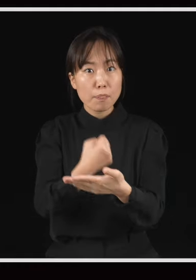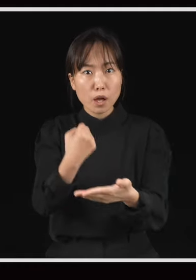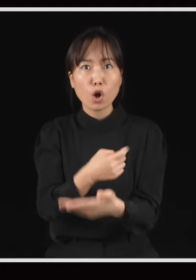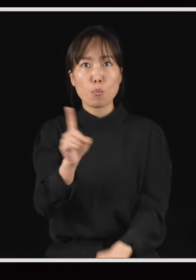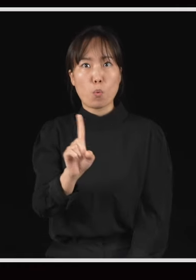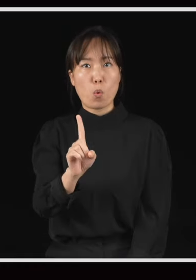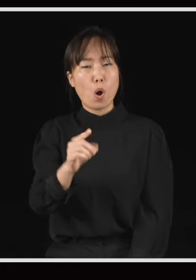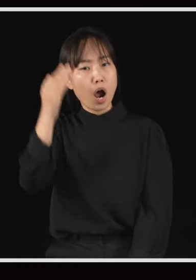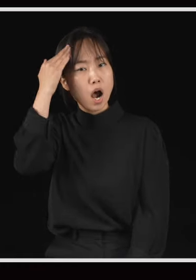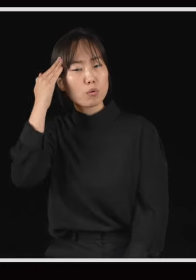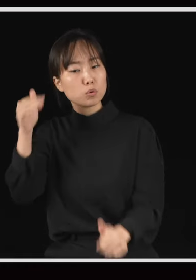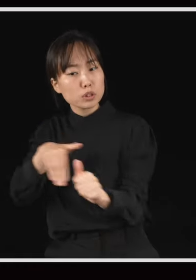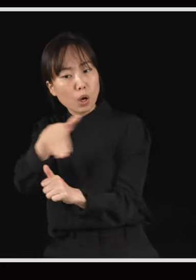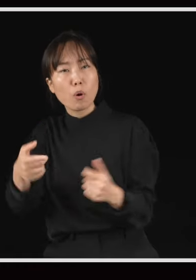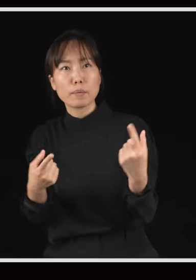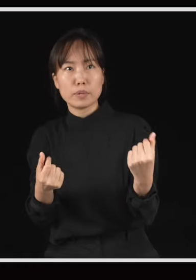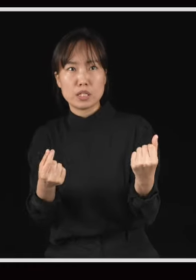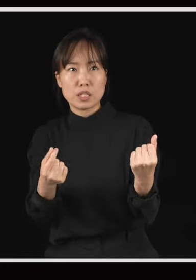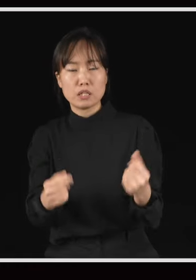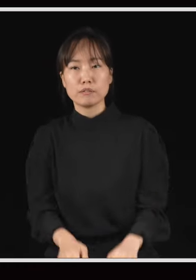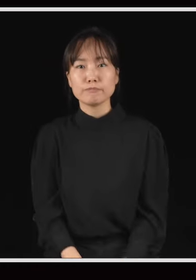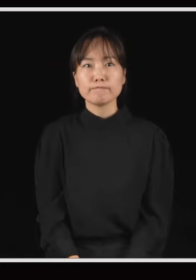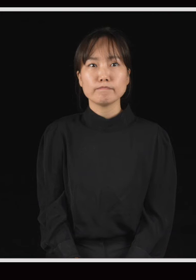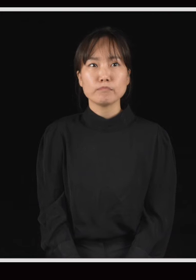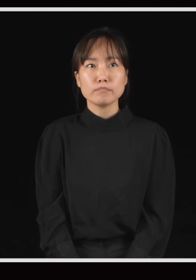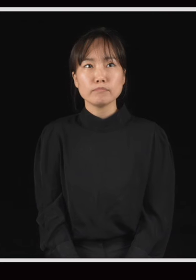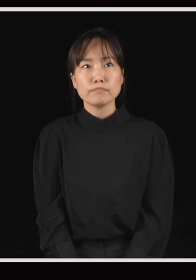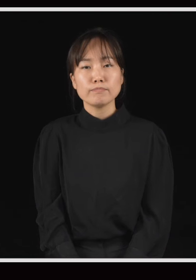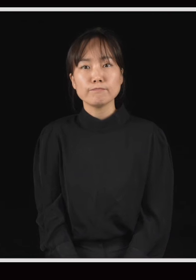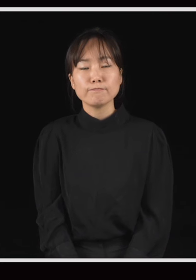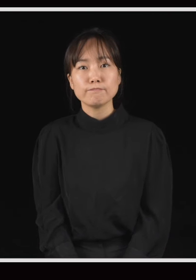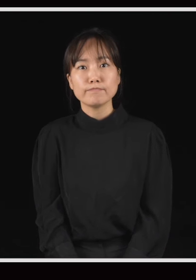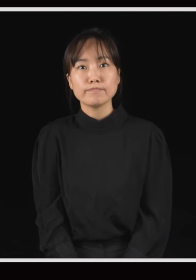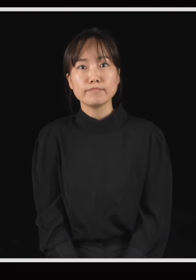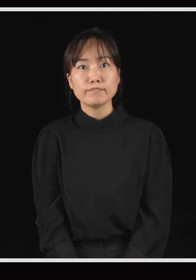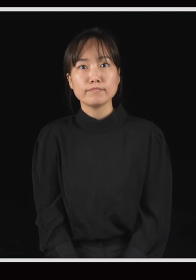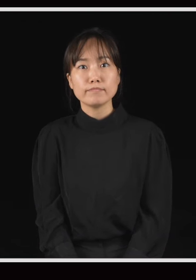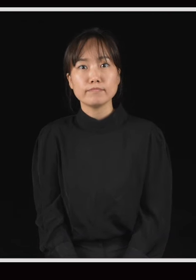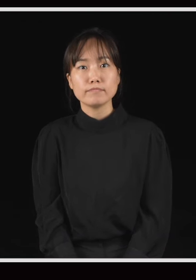근데 안타깝게도 우리나라에서 조사를 해봐도 거의 비슷하게 나옵니다.